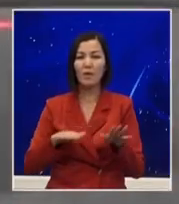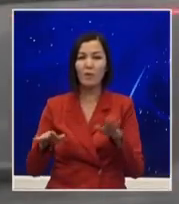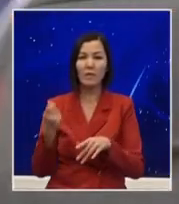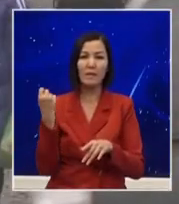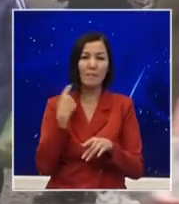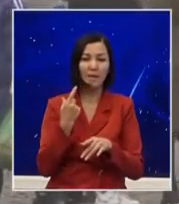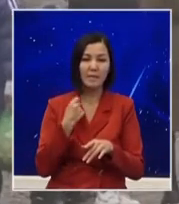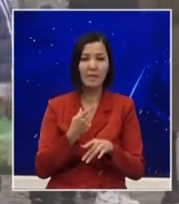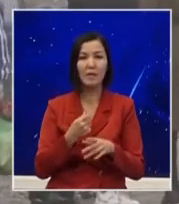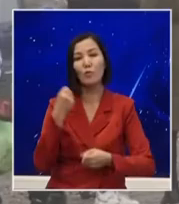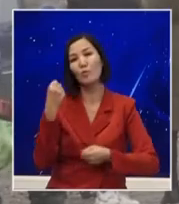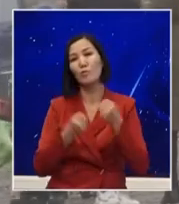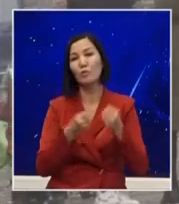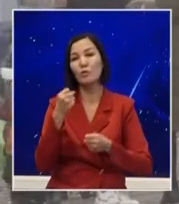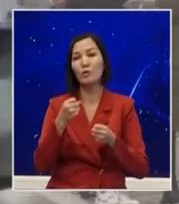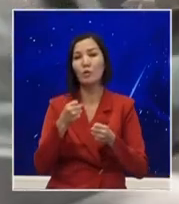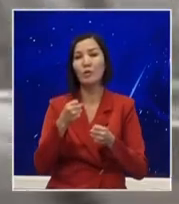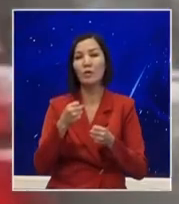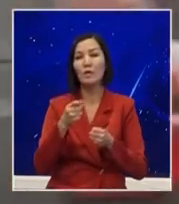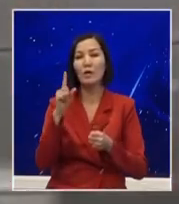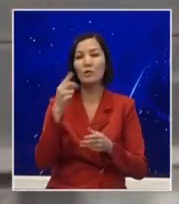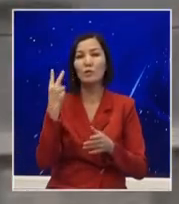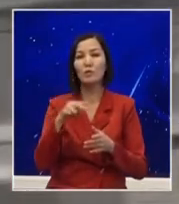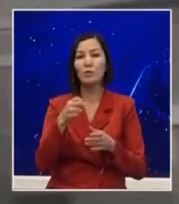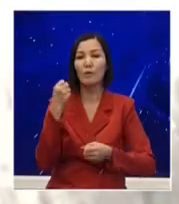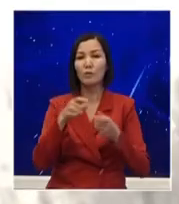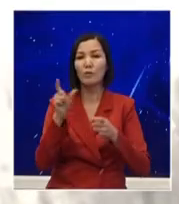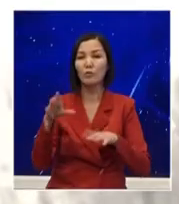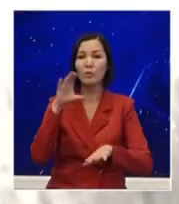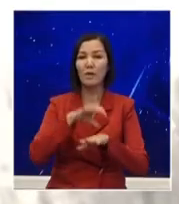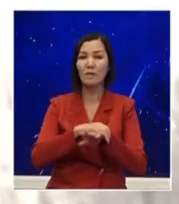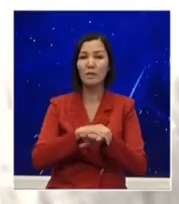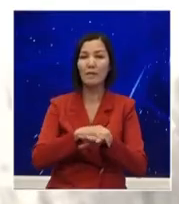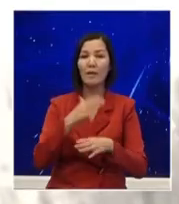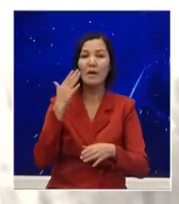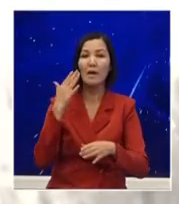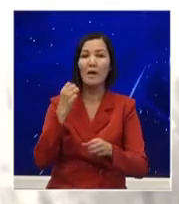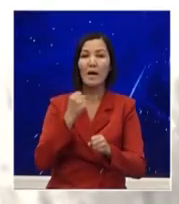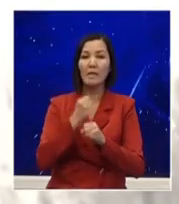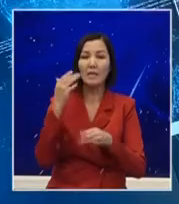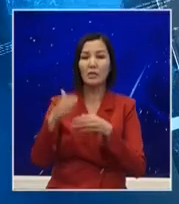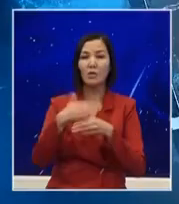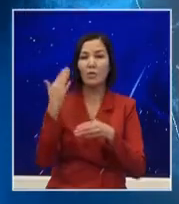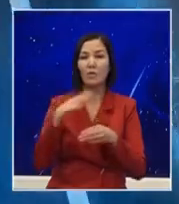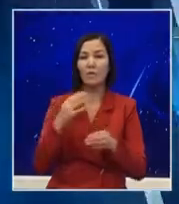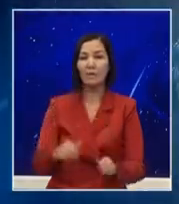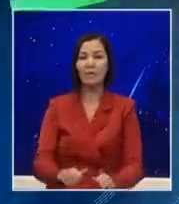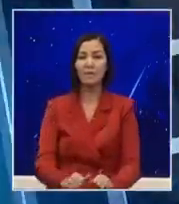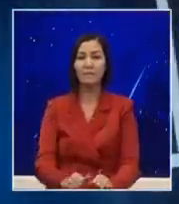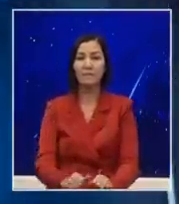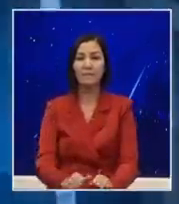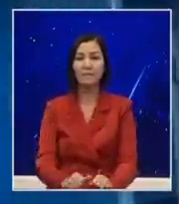мас күйінде көлік тізгініне отырған 120 жүргізуші анықталып, қатаң жауапқа тартылған. Құрманжан